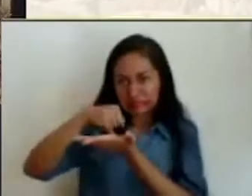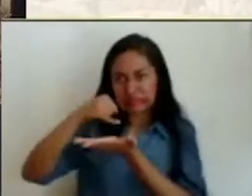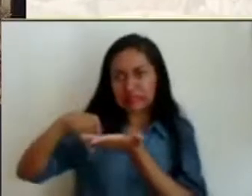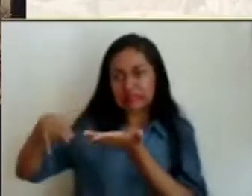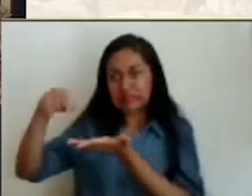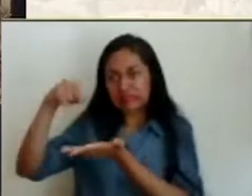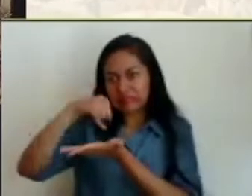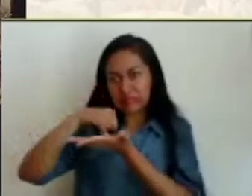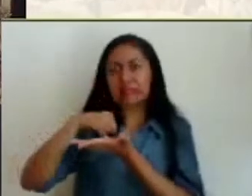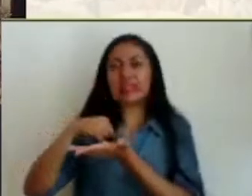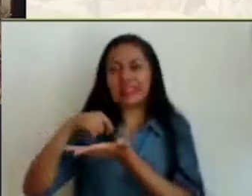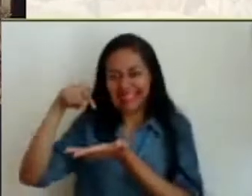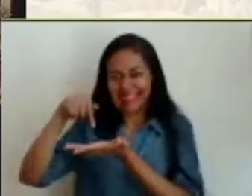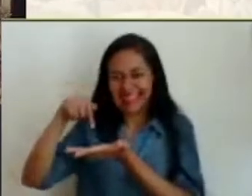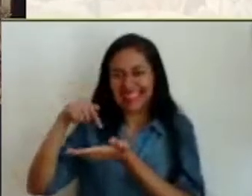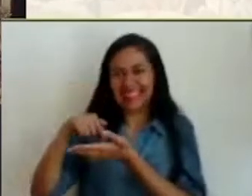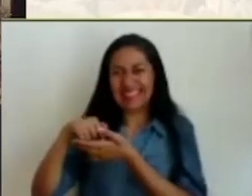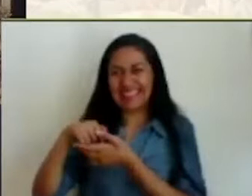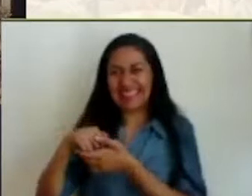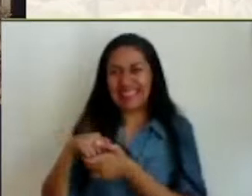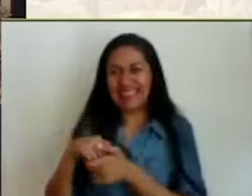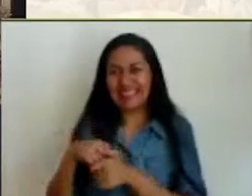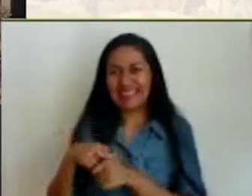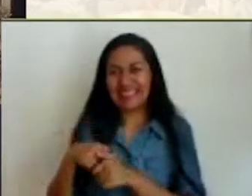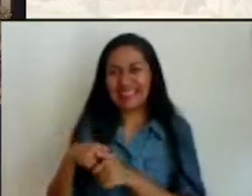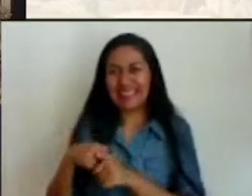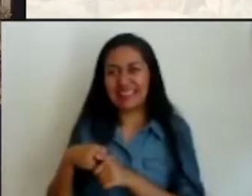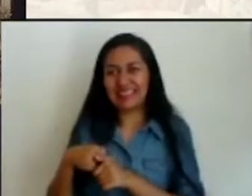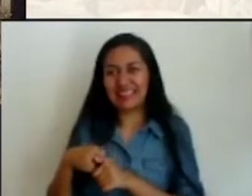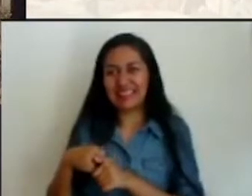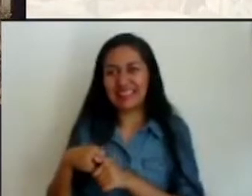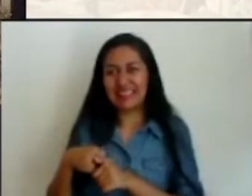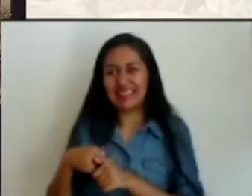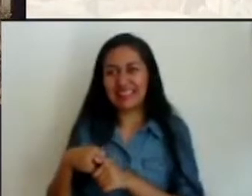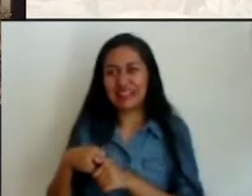Poveglia. Poveglia. Poveglia. Poveglia.